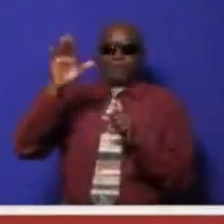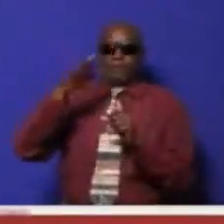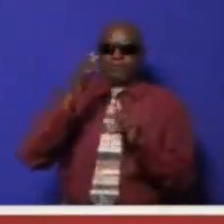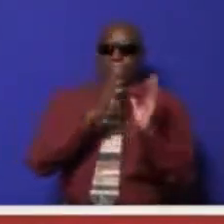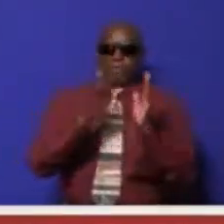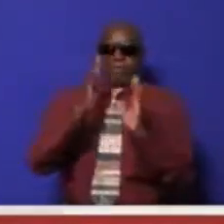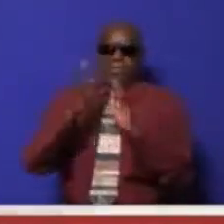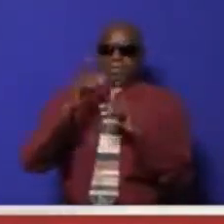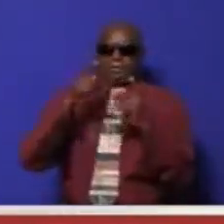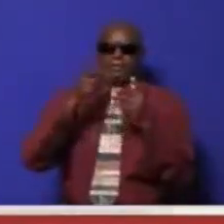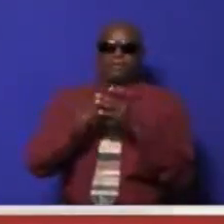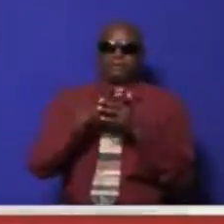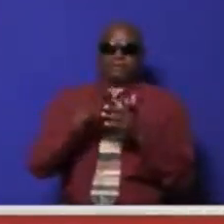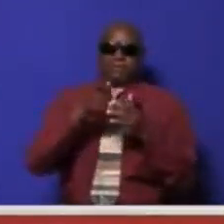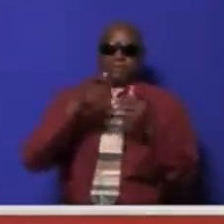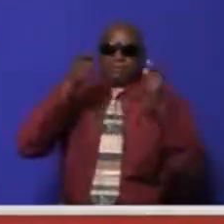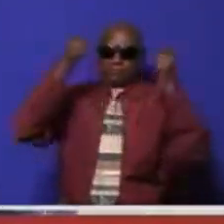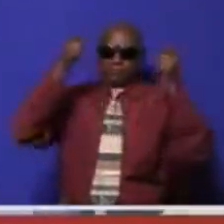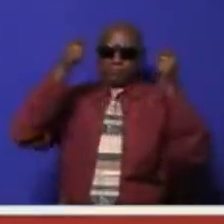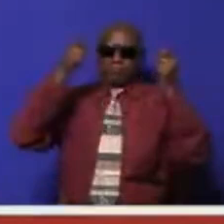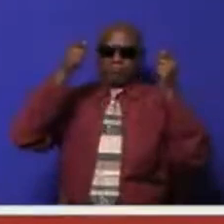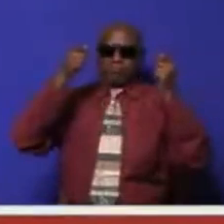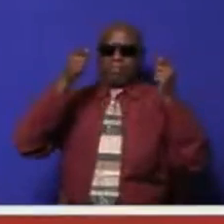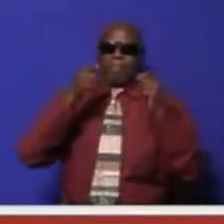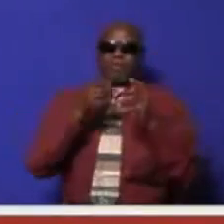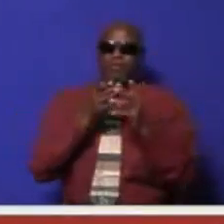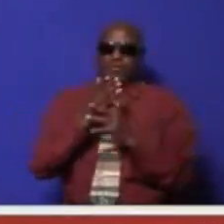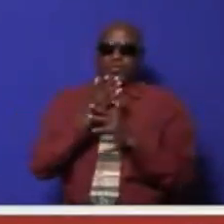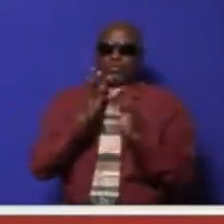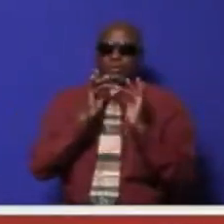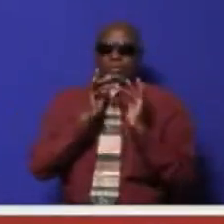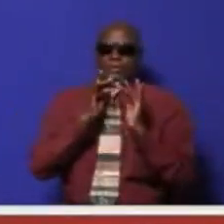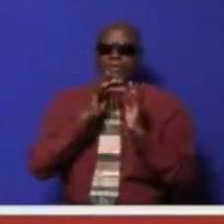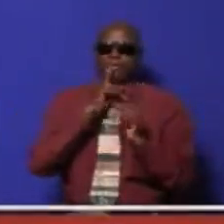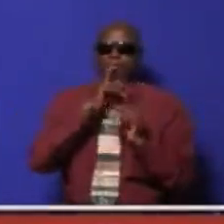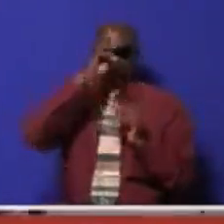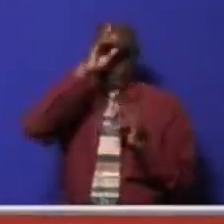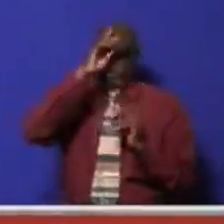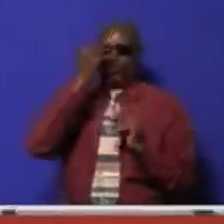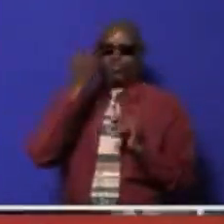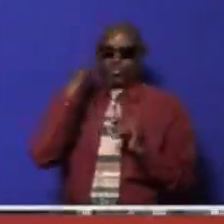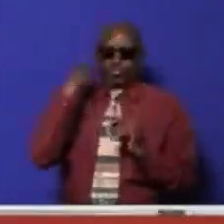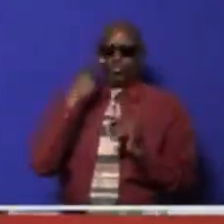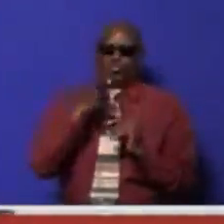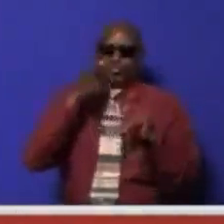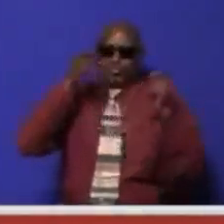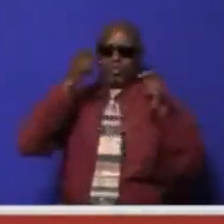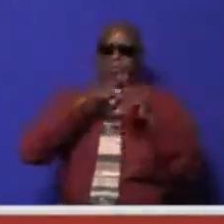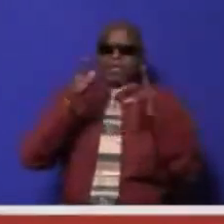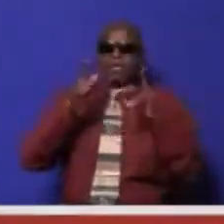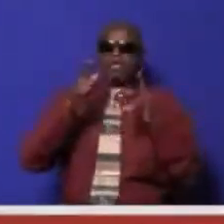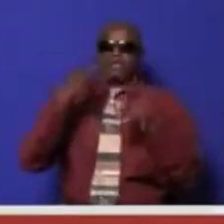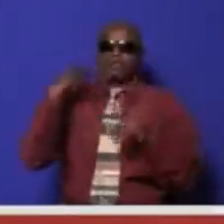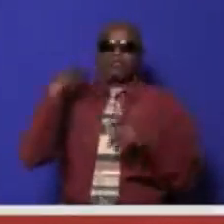hayo kutoa taarifa kupitia mitandao ya kijamii kuwa polisi wanaofahamu wa maandamano hayo, ila mkuu wa polisi jijini